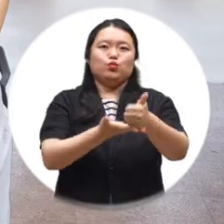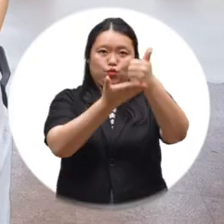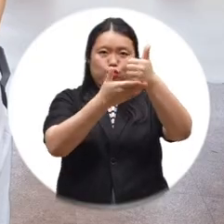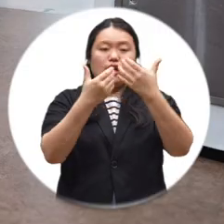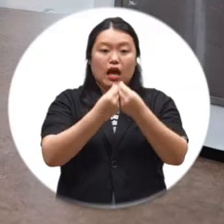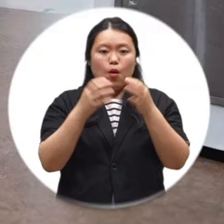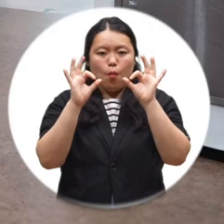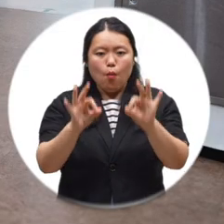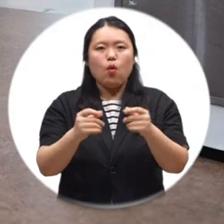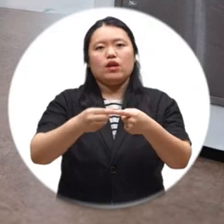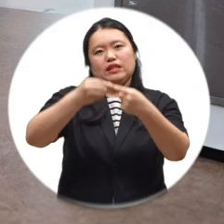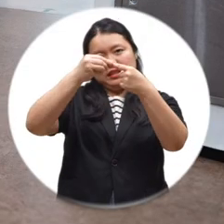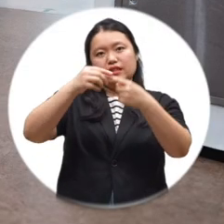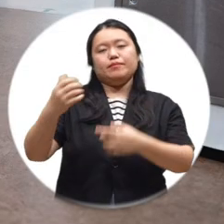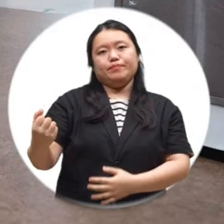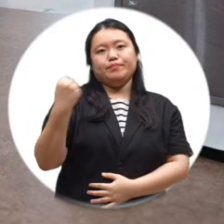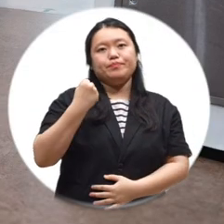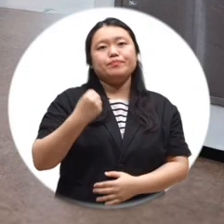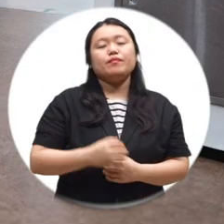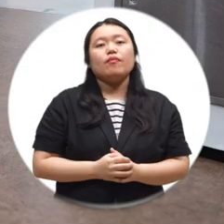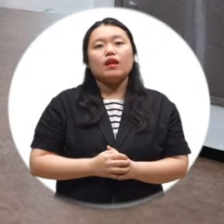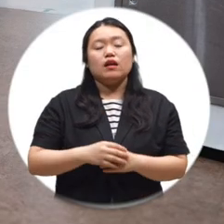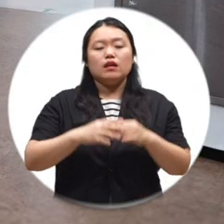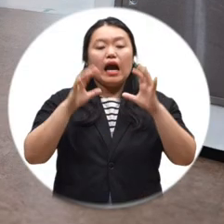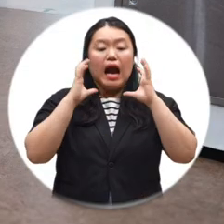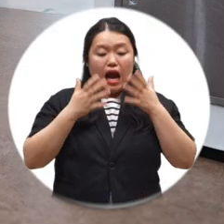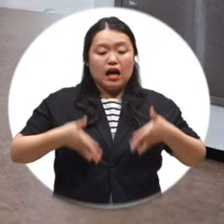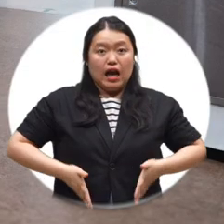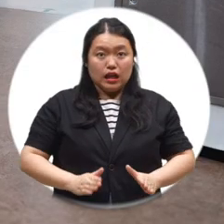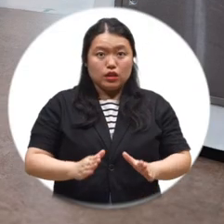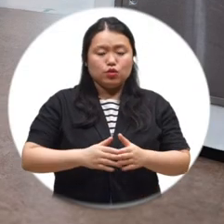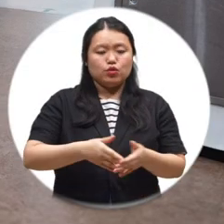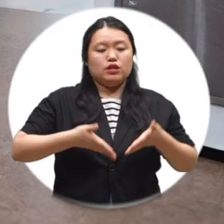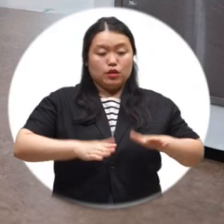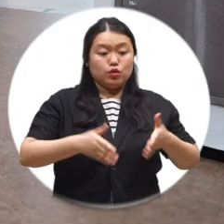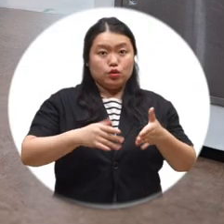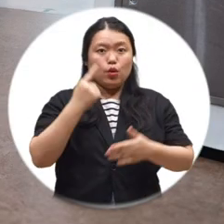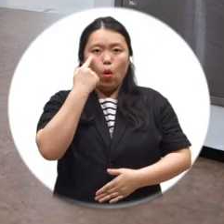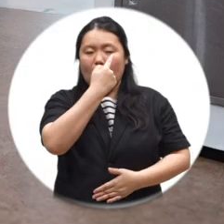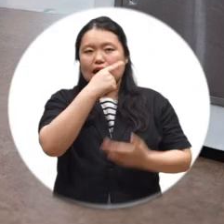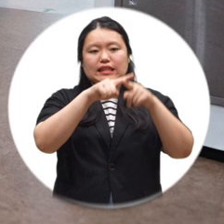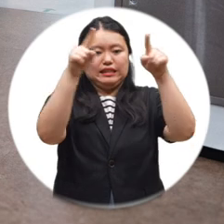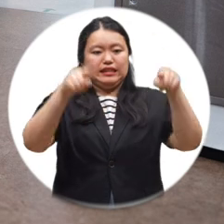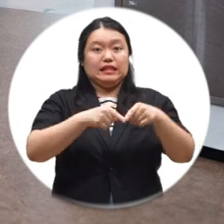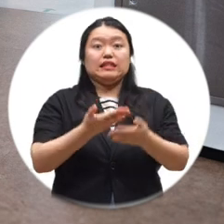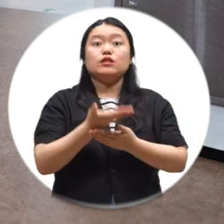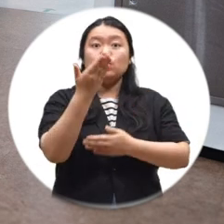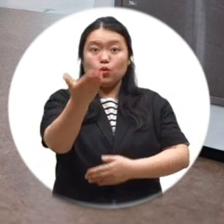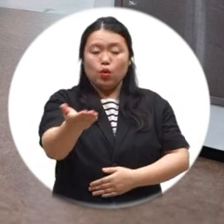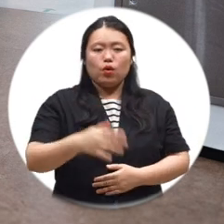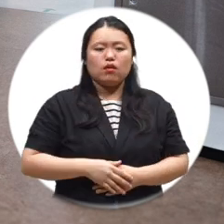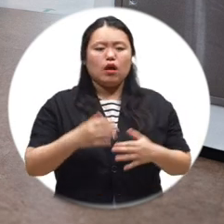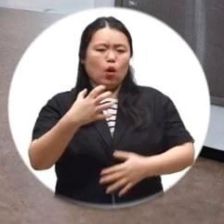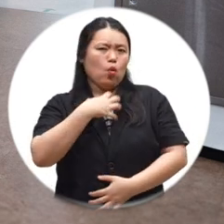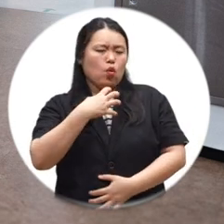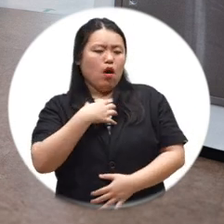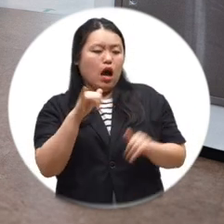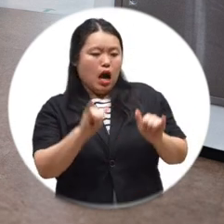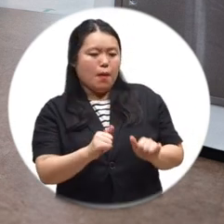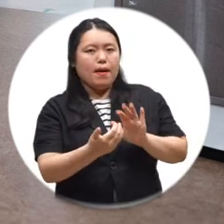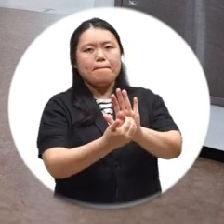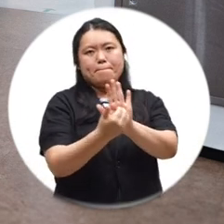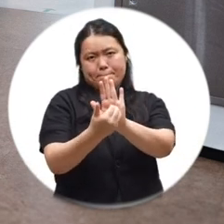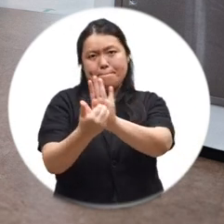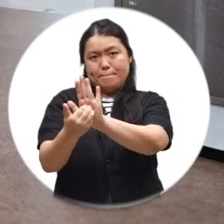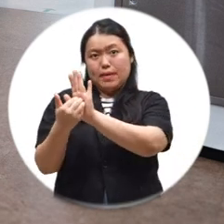수상했습니다. 관내 모든 출생 미등록 아동의 출생 확인증을 발급해 예측할 수 없는 위험으로부터 보호하는